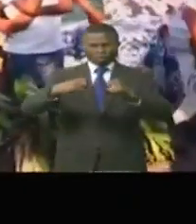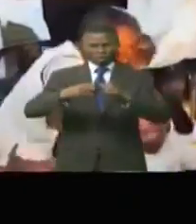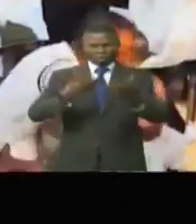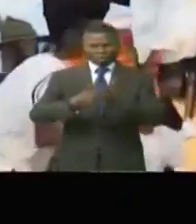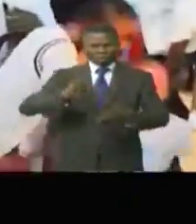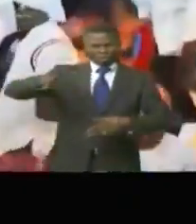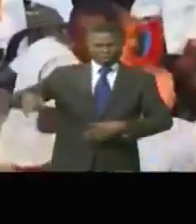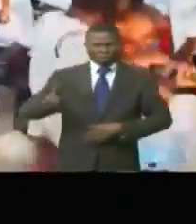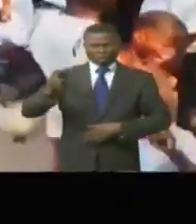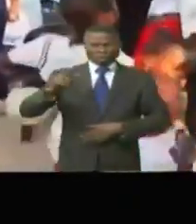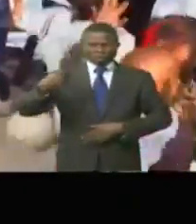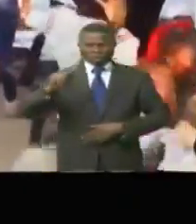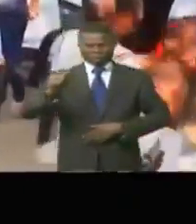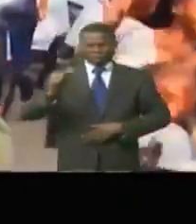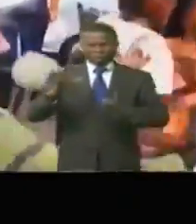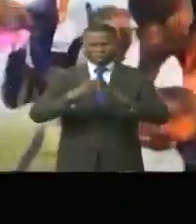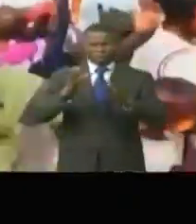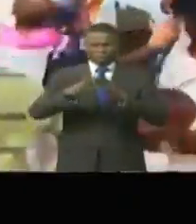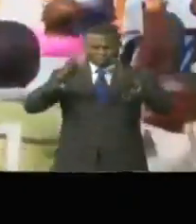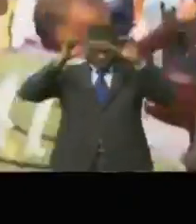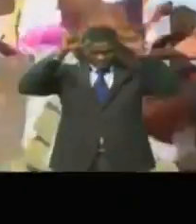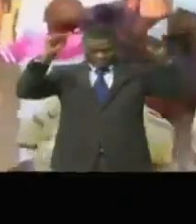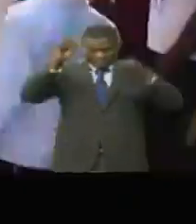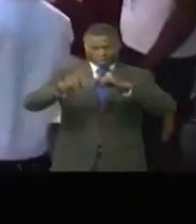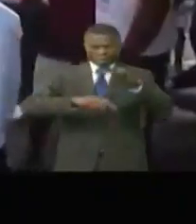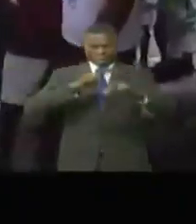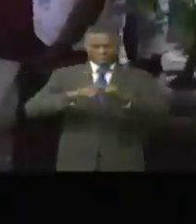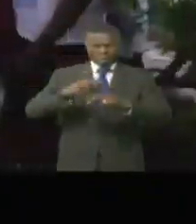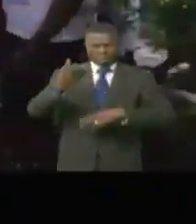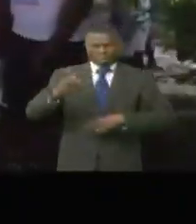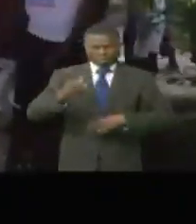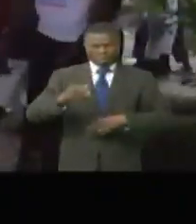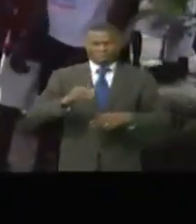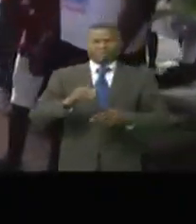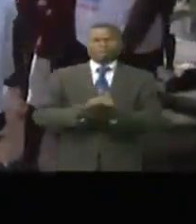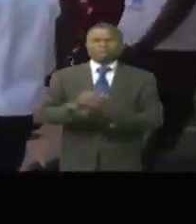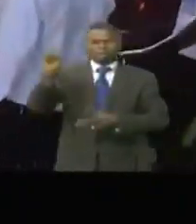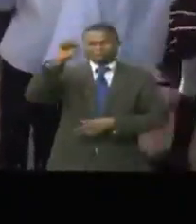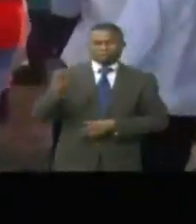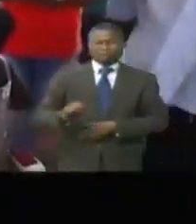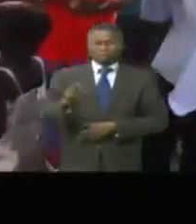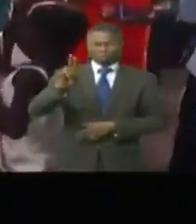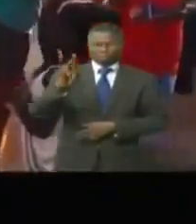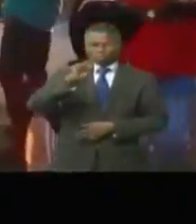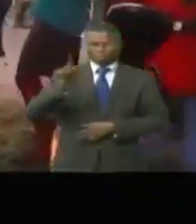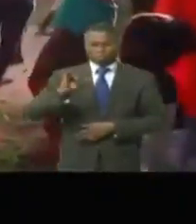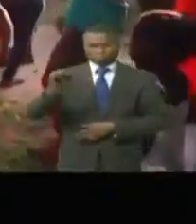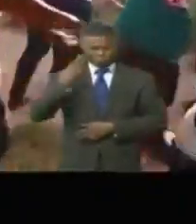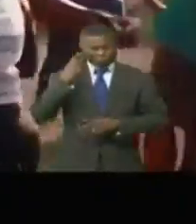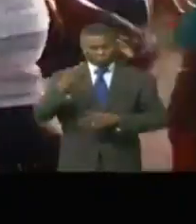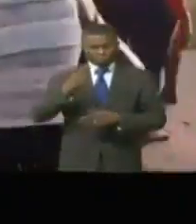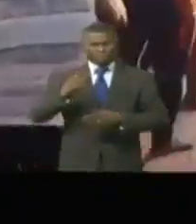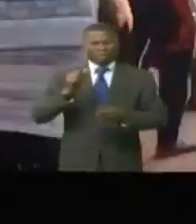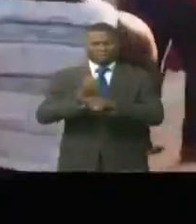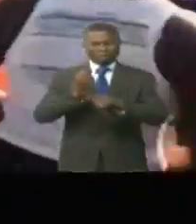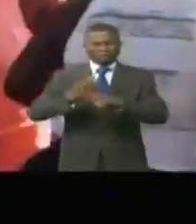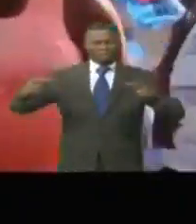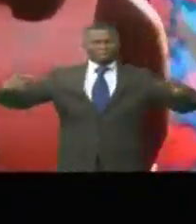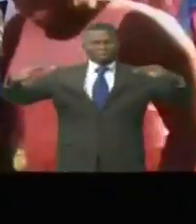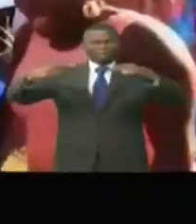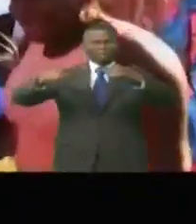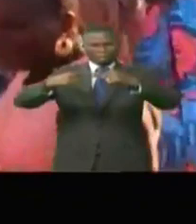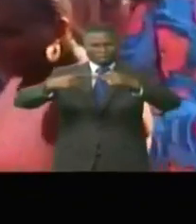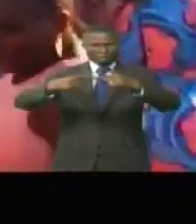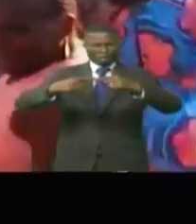Jugel Ongala, accompagné de la présidente de l'ANADEC, Suzy Badjoko, a inspecté les travaux de raccordement entamés